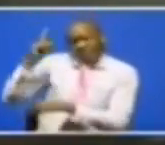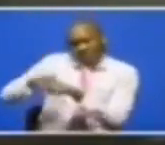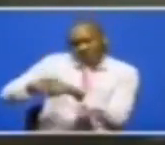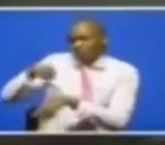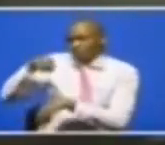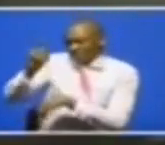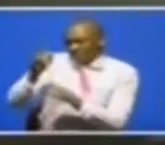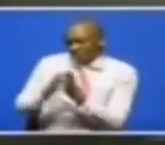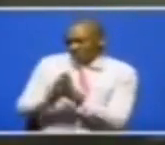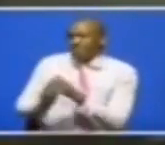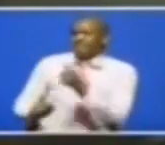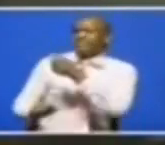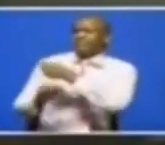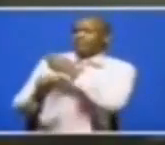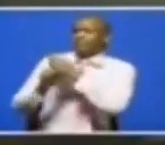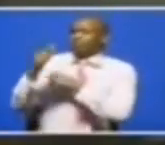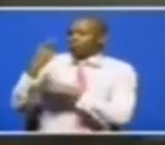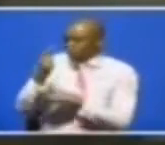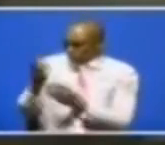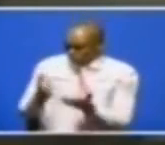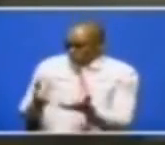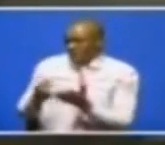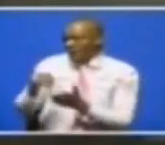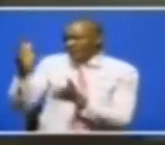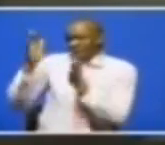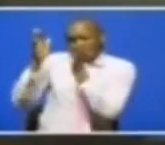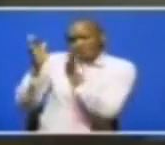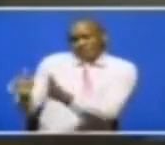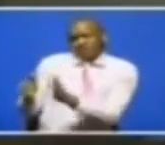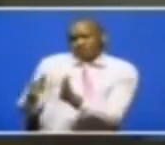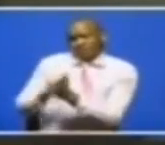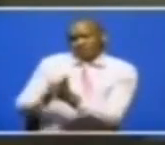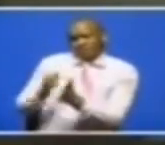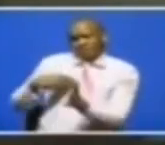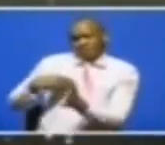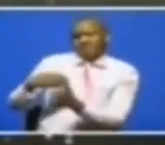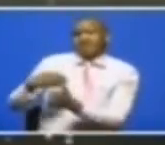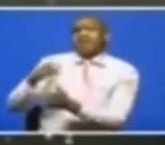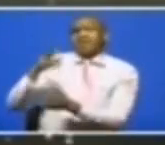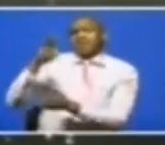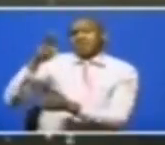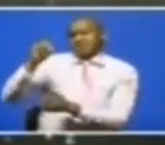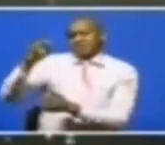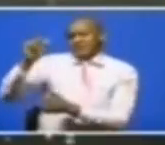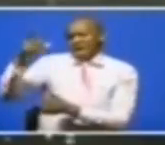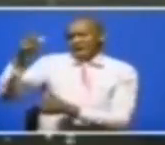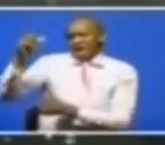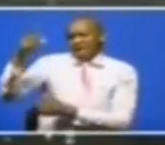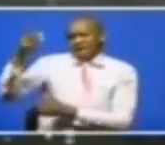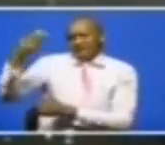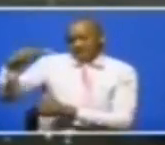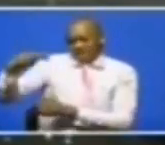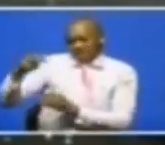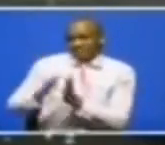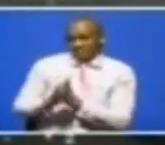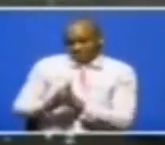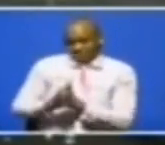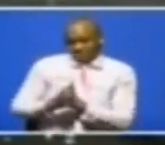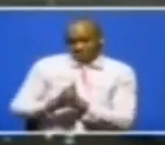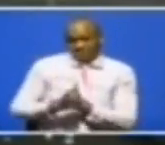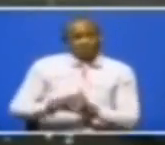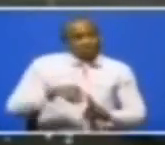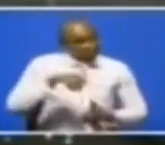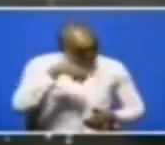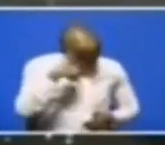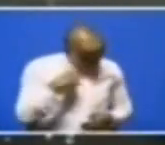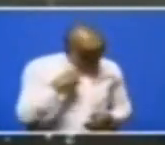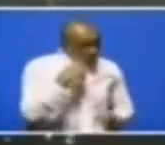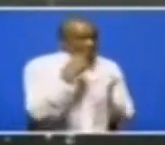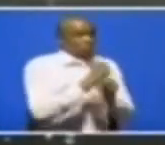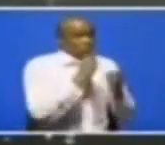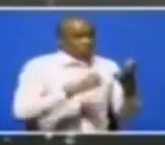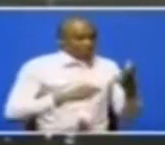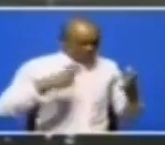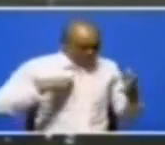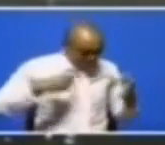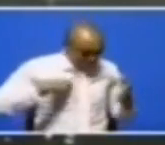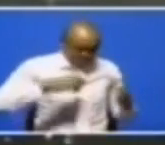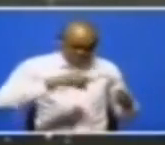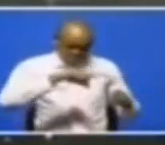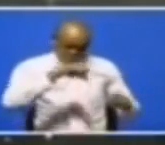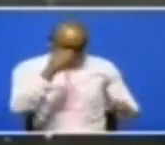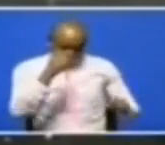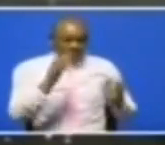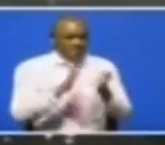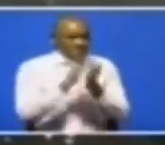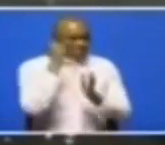ulikuwa unamuunga mkono mgombea mwingine wa urais ambaye ni Joseph Nyaga? Ambacho nimefanya ni utathmini